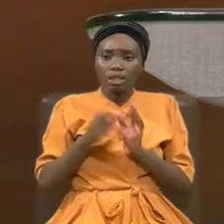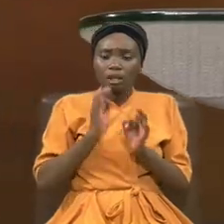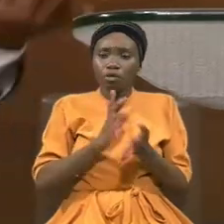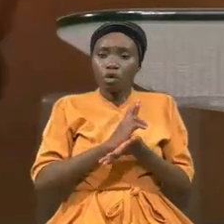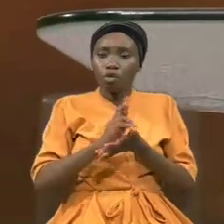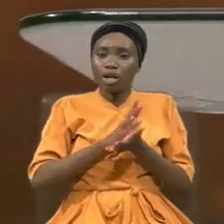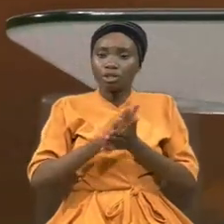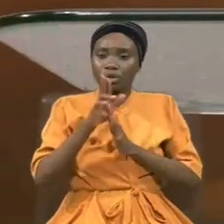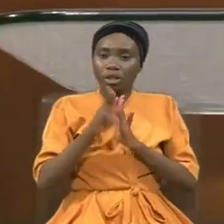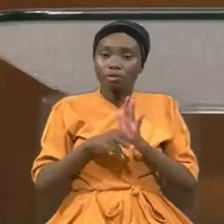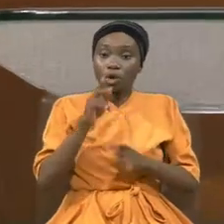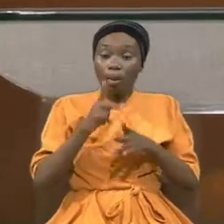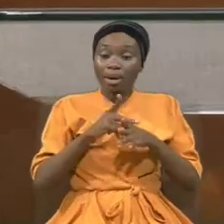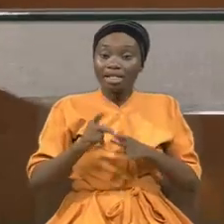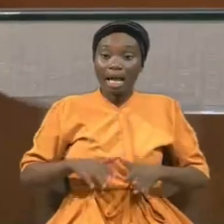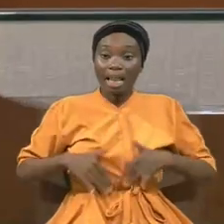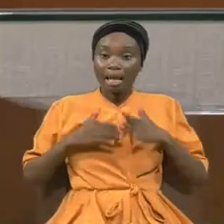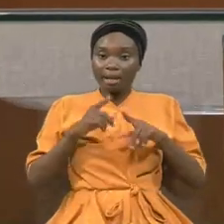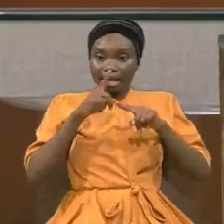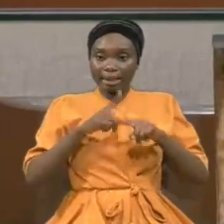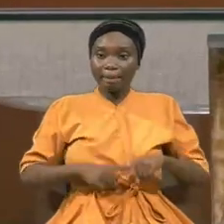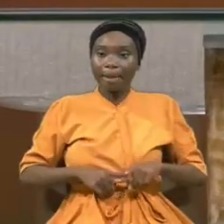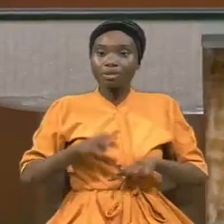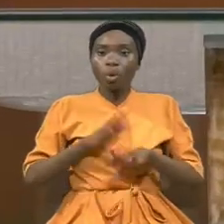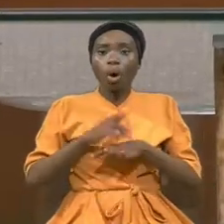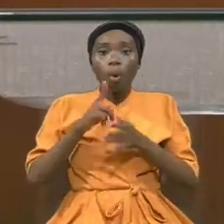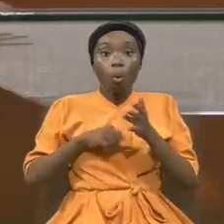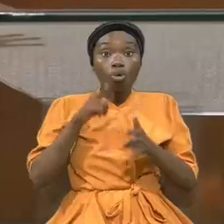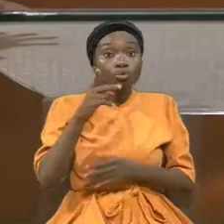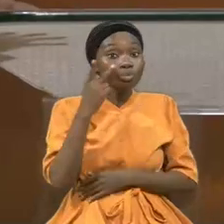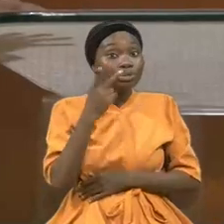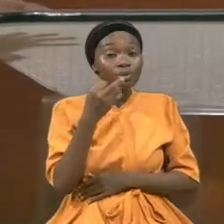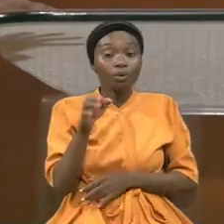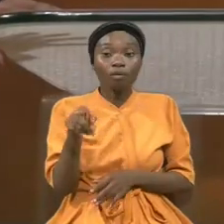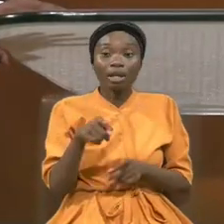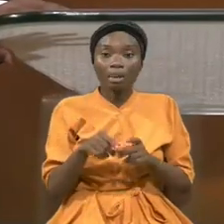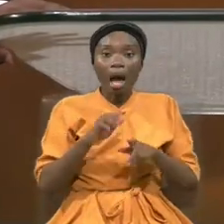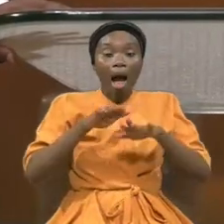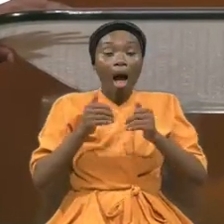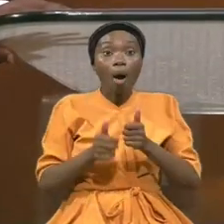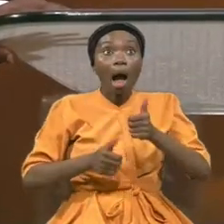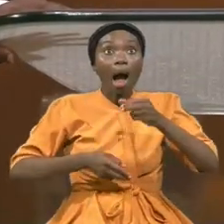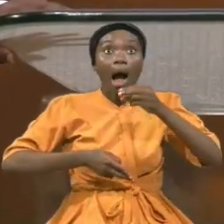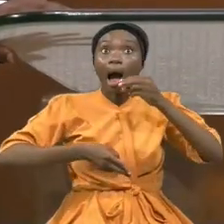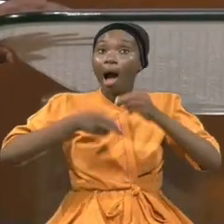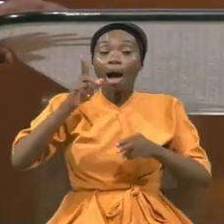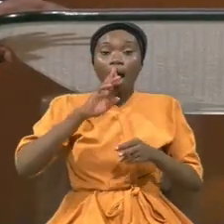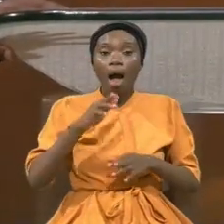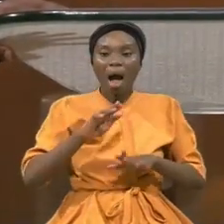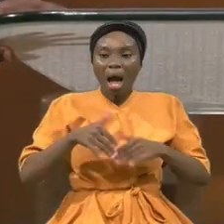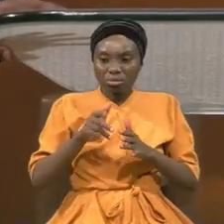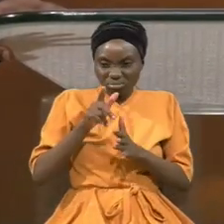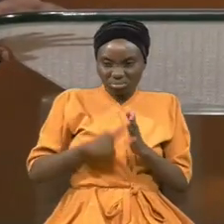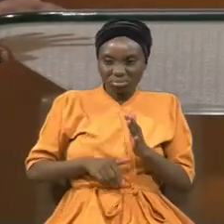votre bonté, votre justice, votre vie pratique dépend de ce que vous voyez des gens, combien ils sont de grandes personnes,